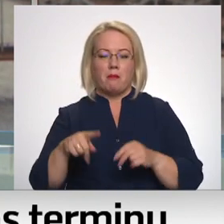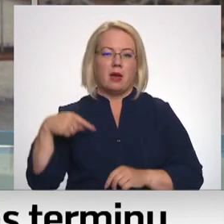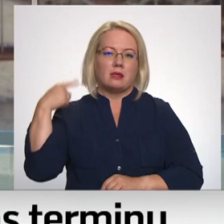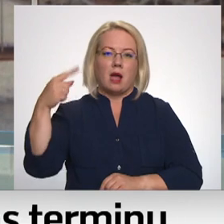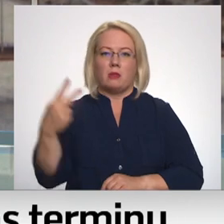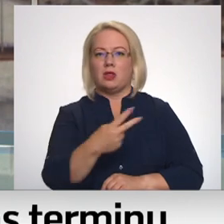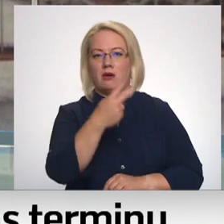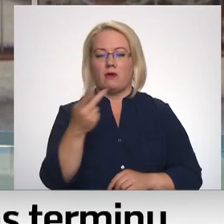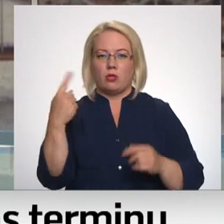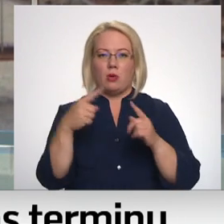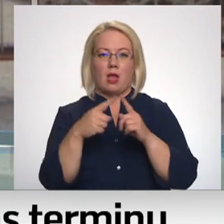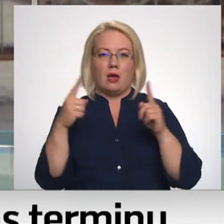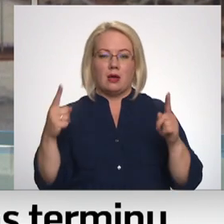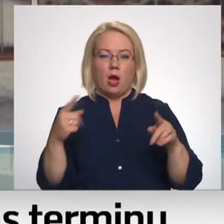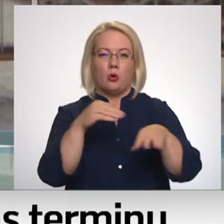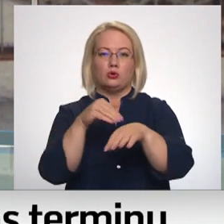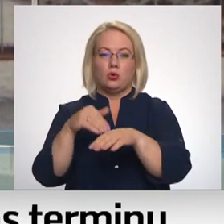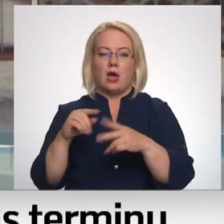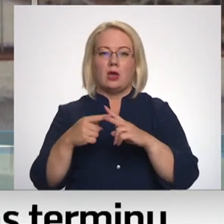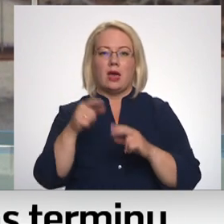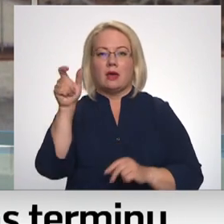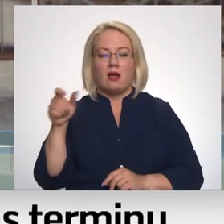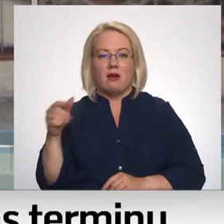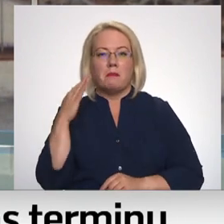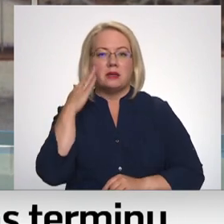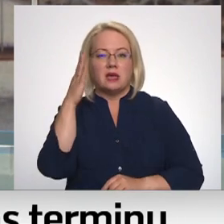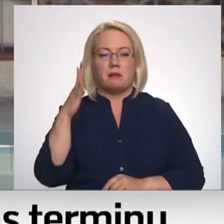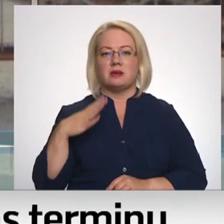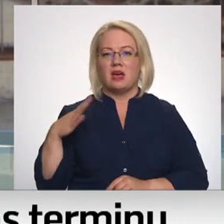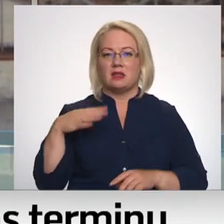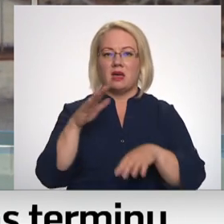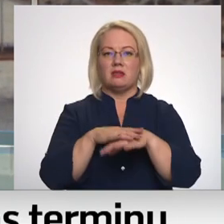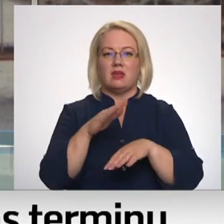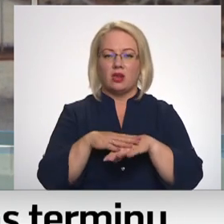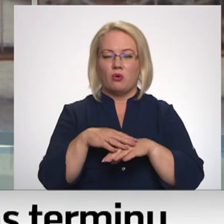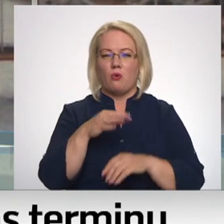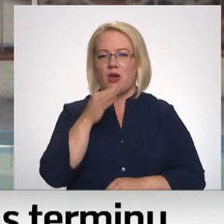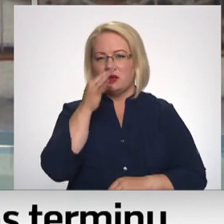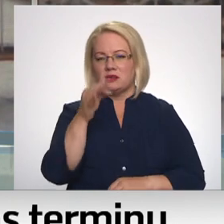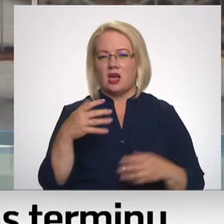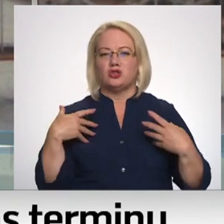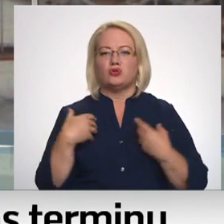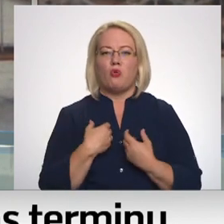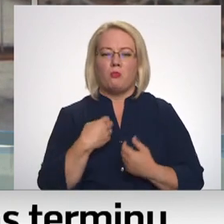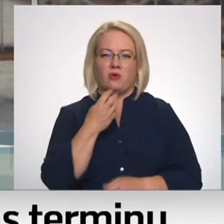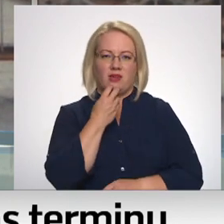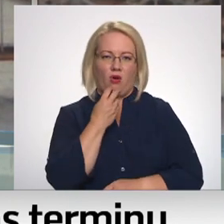laikā. Uzrunātie jelgavnieki par cerībām sagaidīt jauno tirgu gan izsakās ar skumju